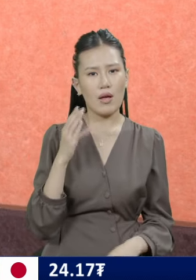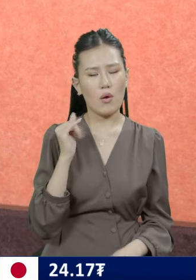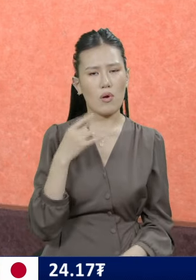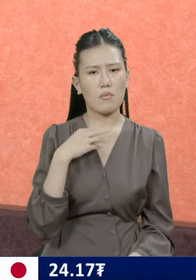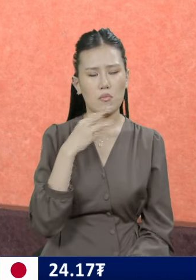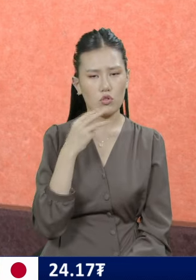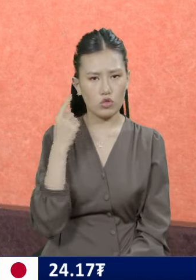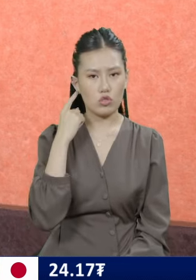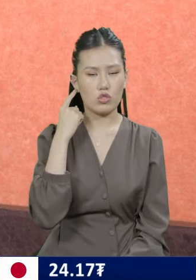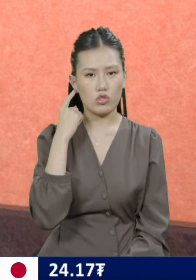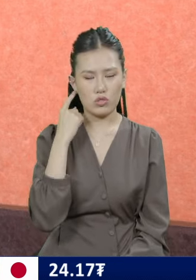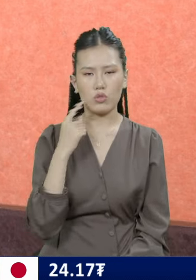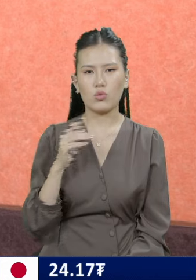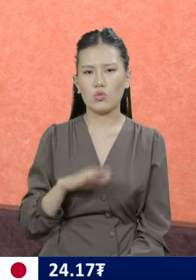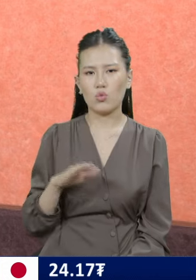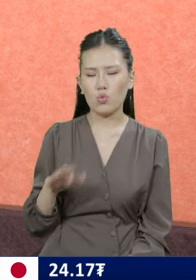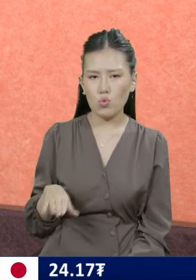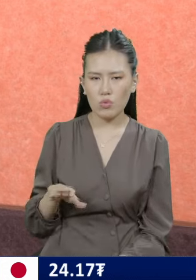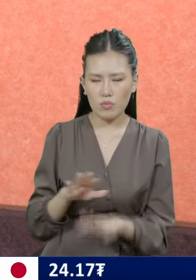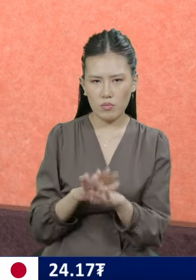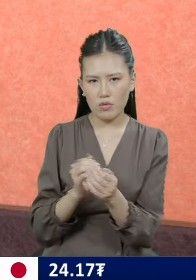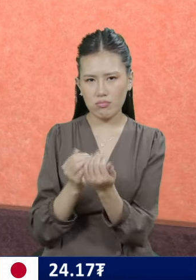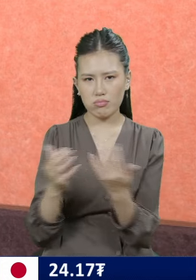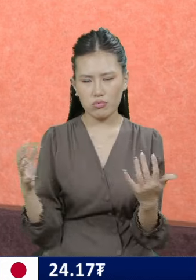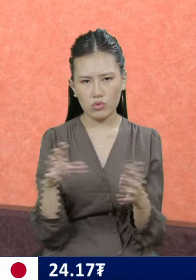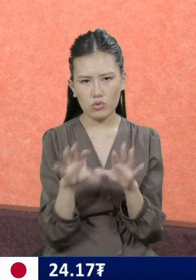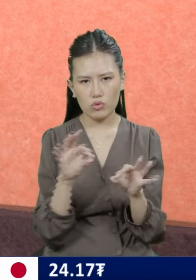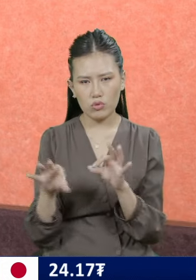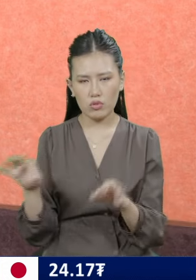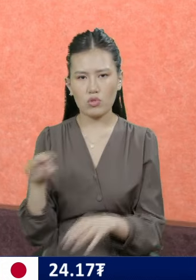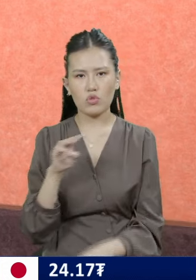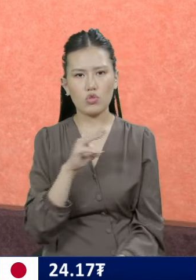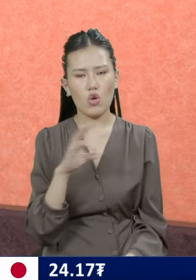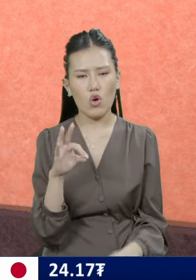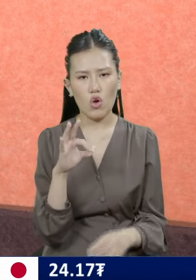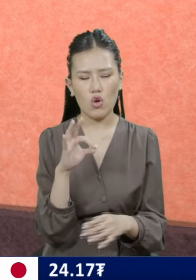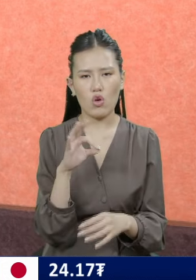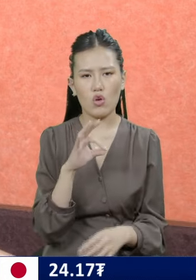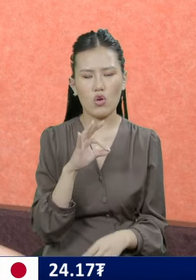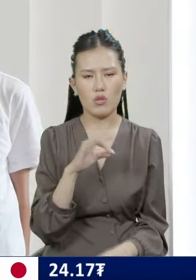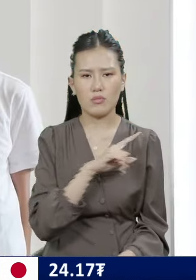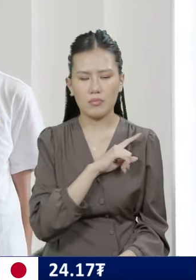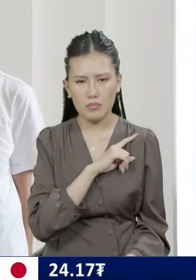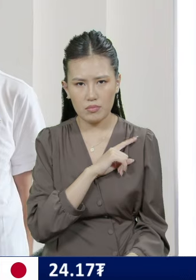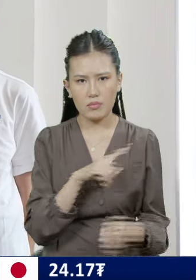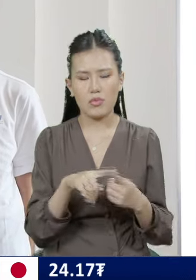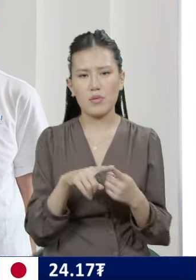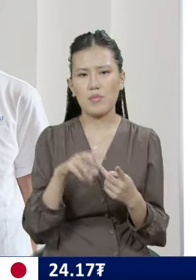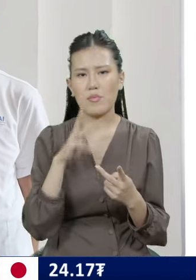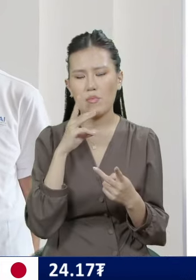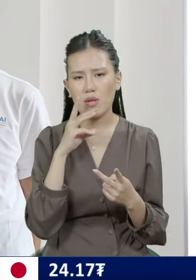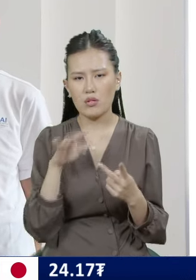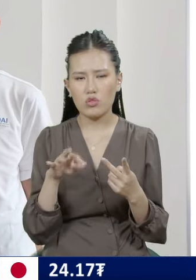Тэгээд хүүхдүүдэд сонгож авахтаа бол юм гэдэг математикийн олимпиад болон мэдээлэлцээ олимпиадын медальтай